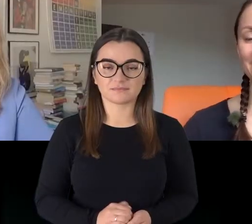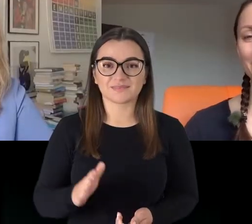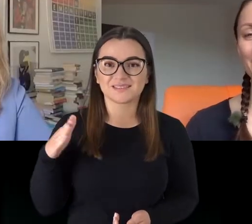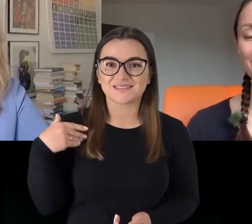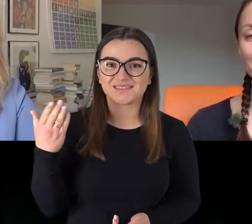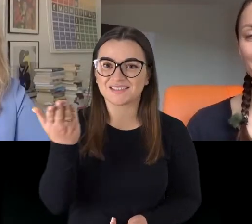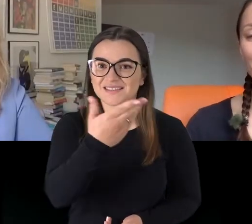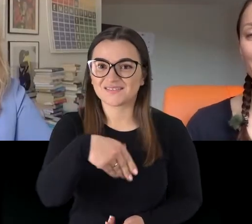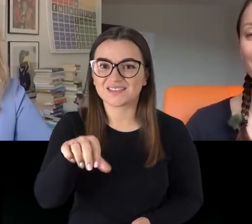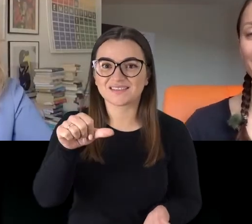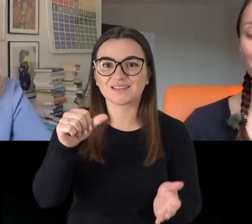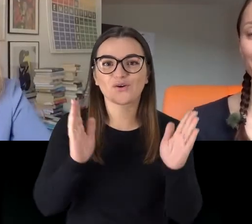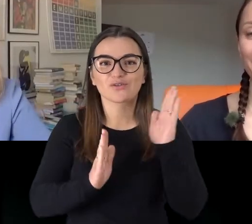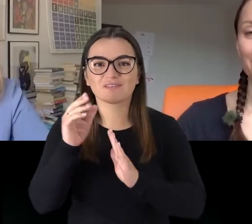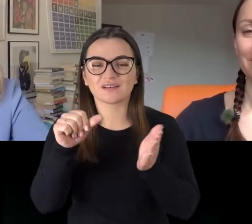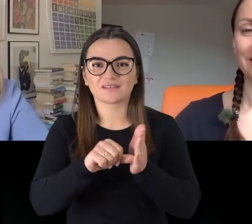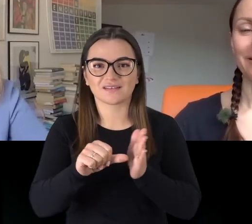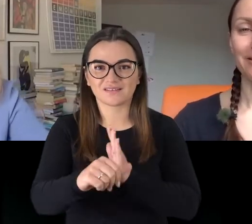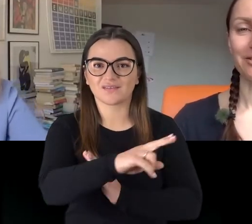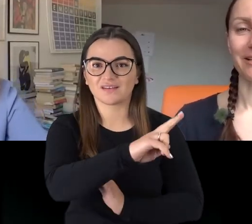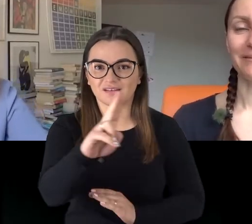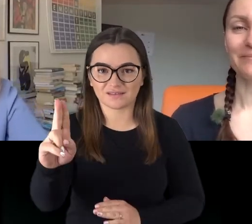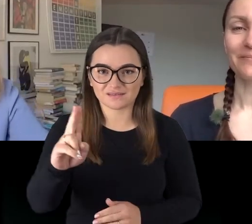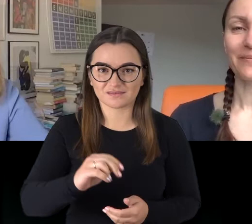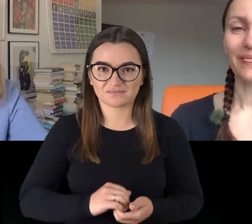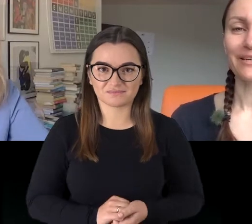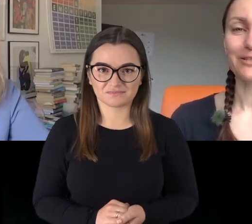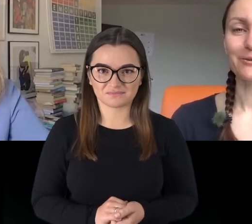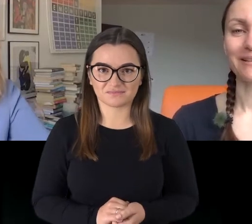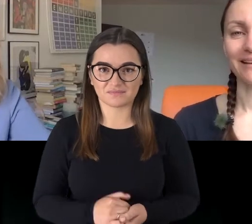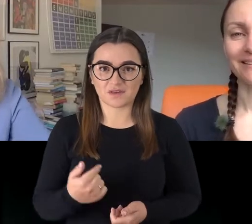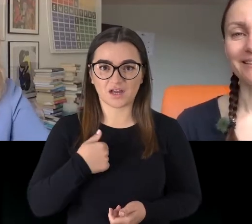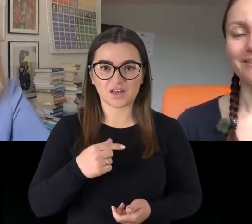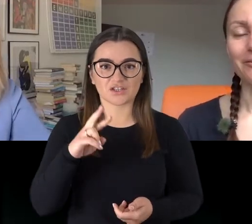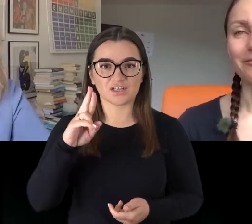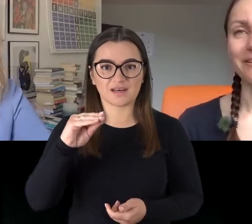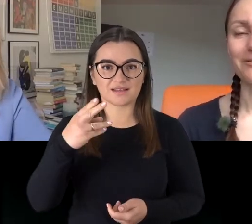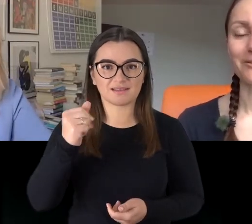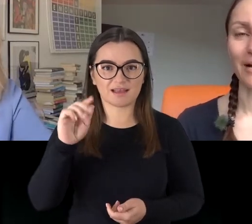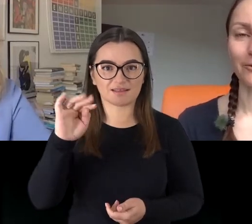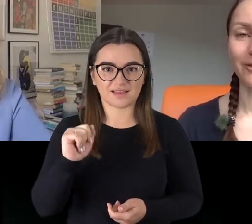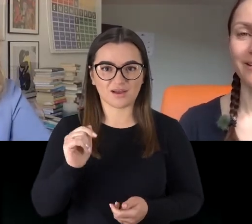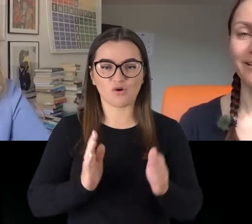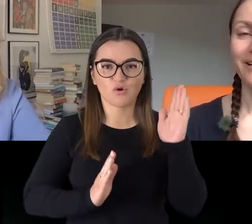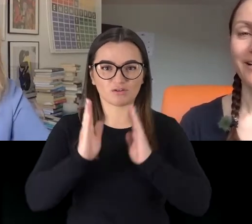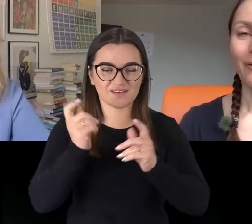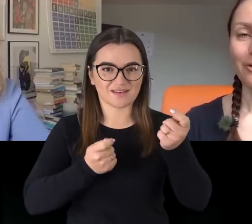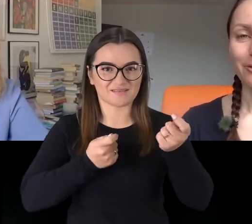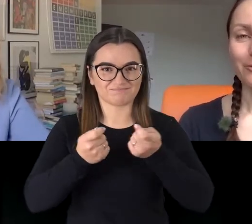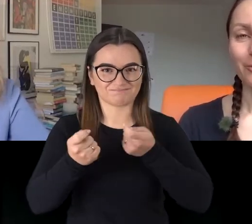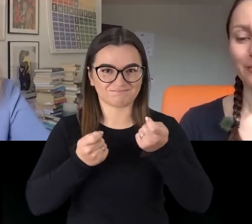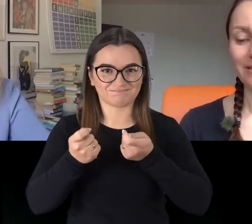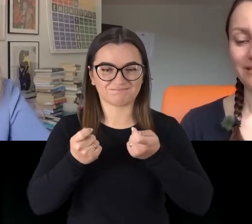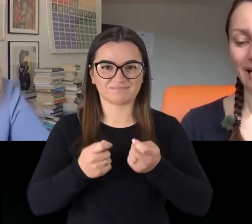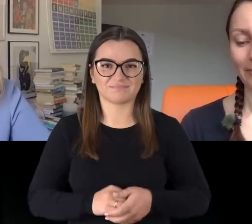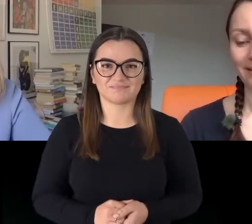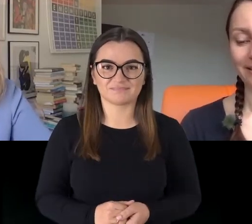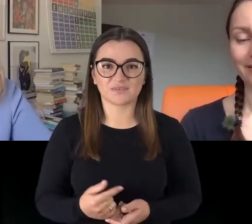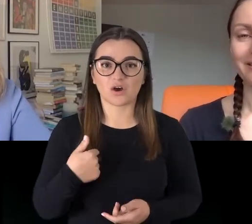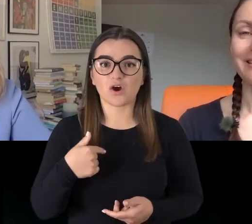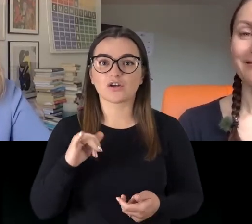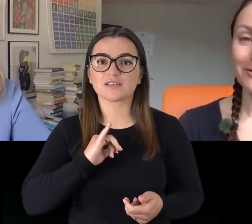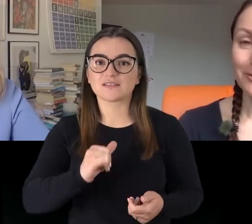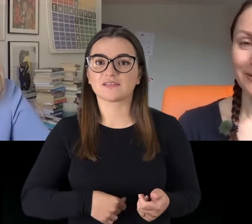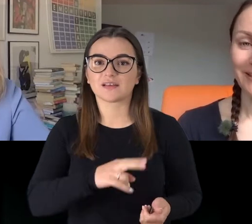Sveiki visi prisijungę prie konferencijos TV ryšyje. Aš esu Renata, konferencijos autorė, o šiandien su mumis